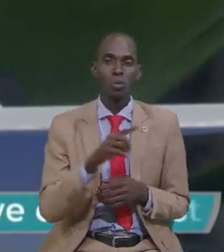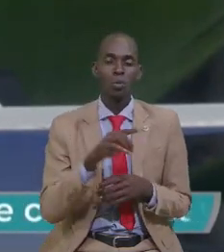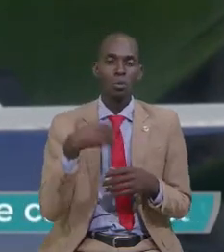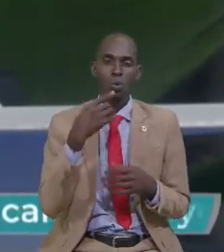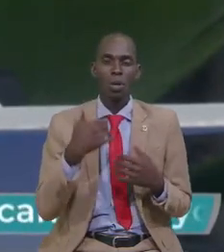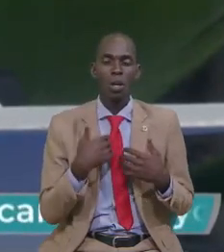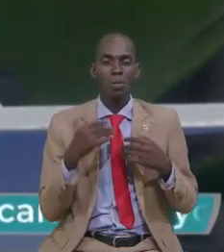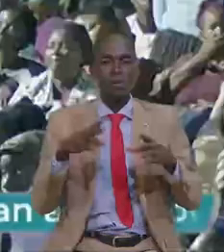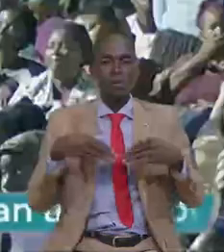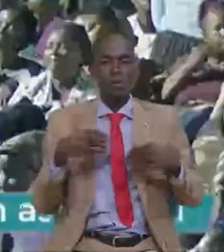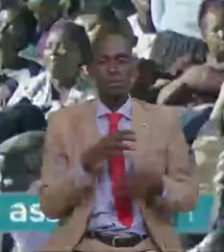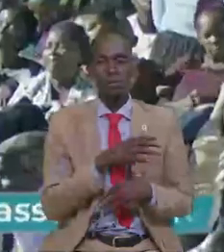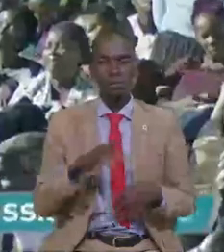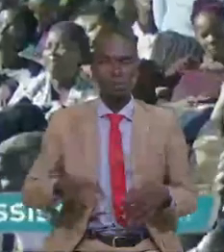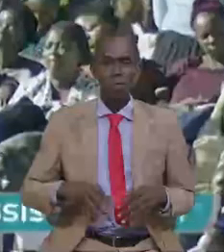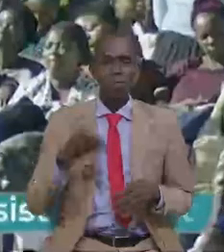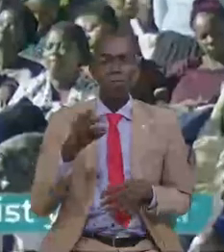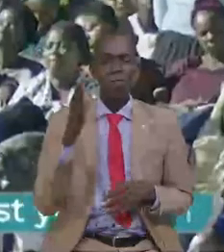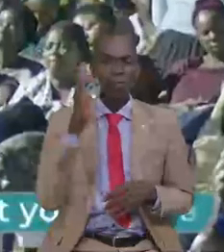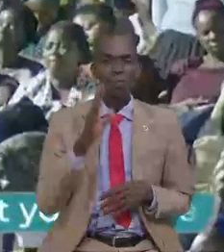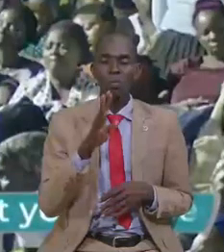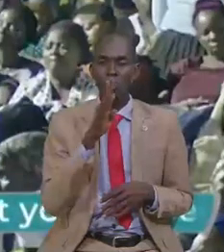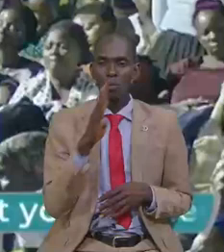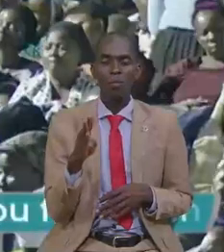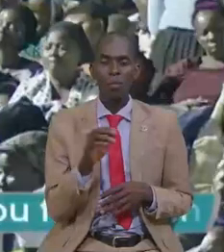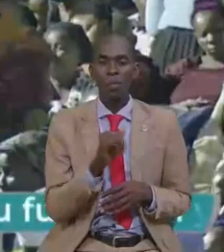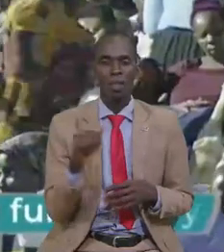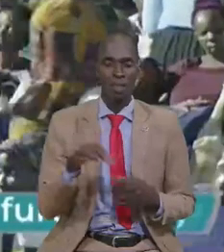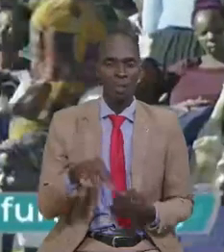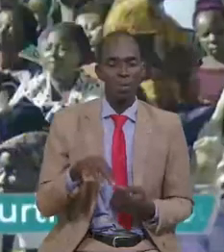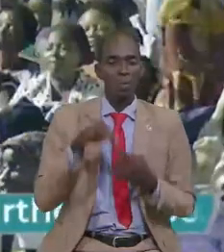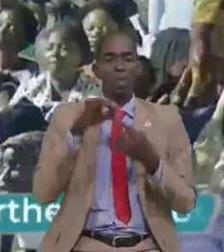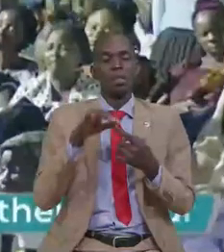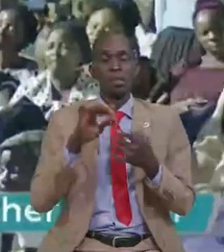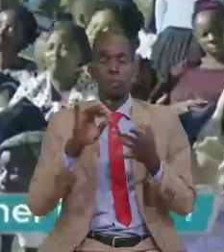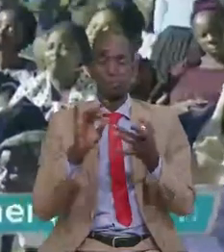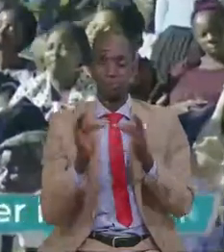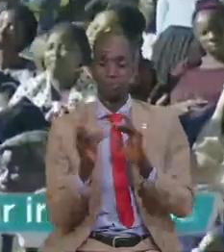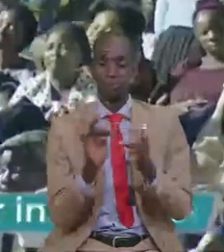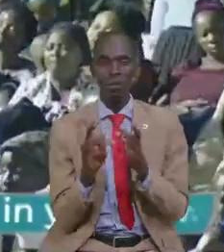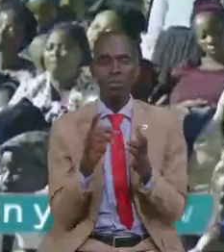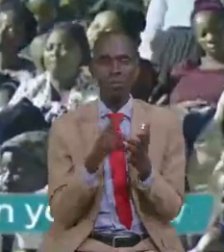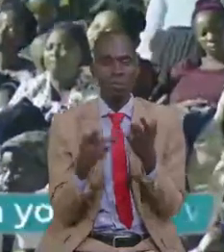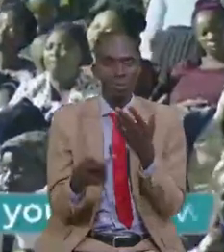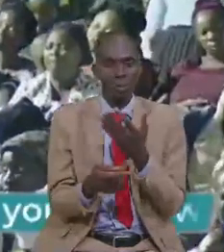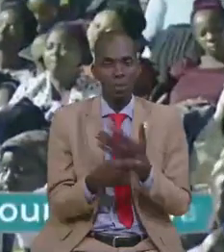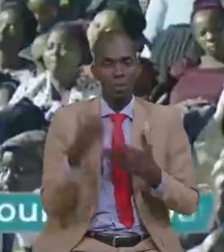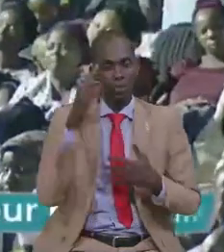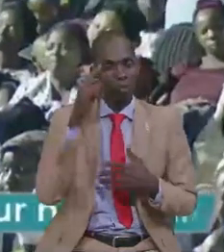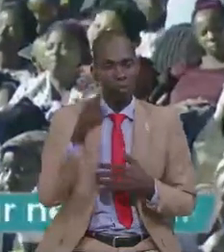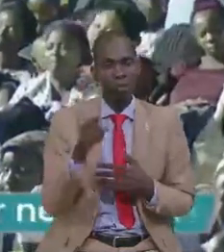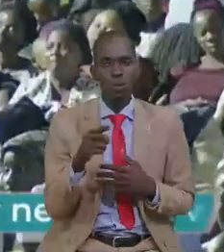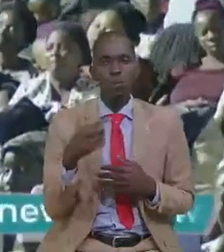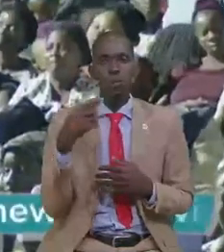Ceux qui ont donné leur vie au Seigneur, il y aura un banquet spécial en ligne pour ceux